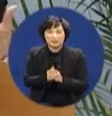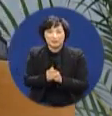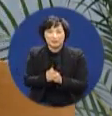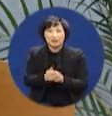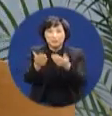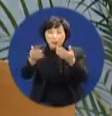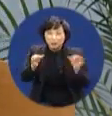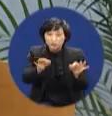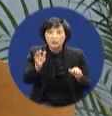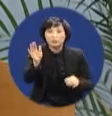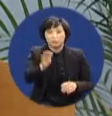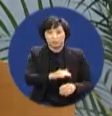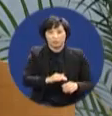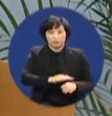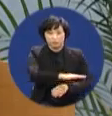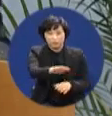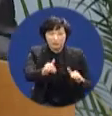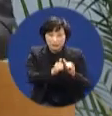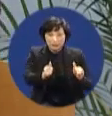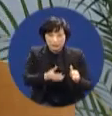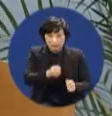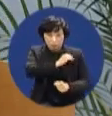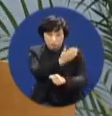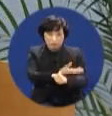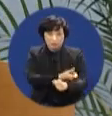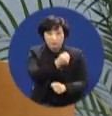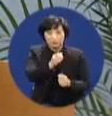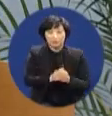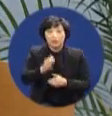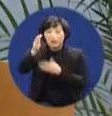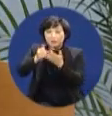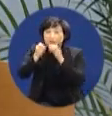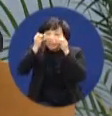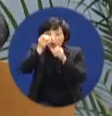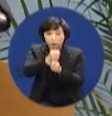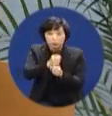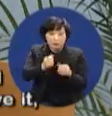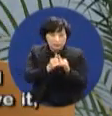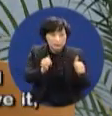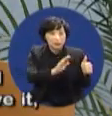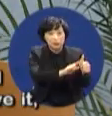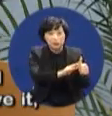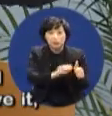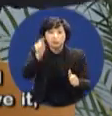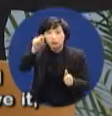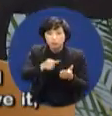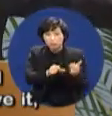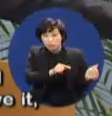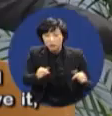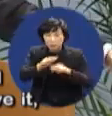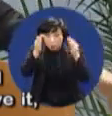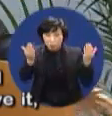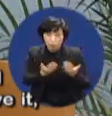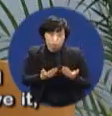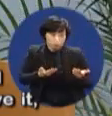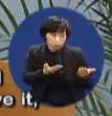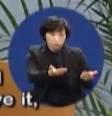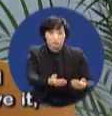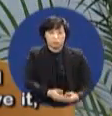순간부터 소유권을 갖게 됩니다. 그래서 하나님께서 자기가 창조한 인간에게 천지의 모든 만물을